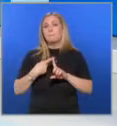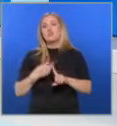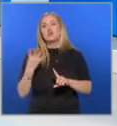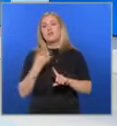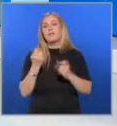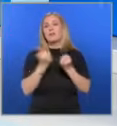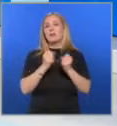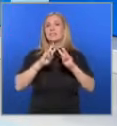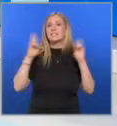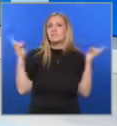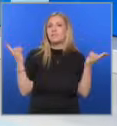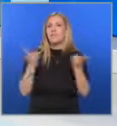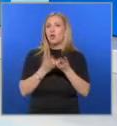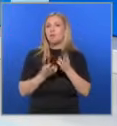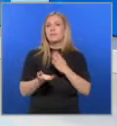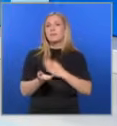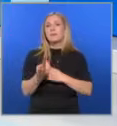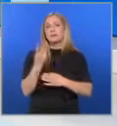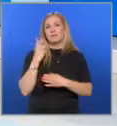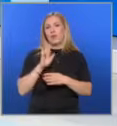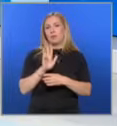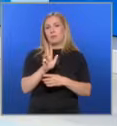на Световното първенство през 2018-та.